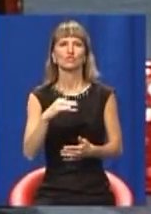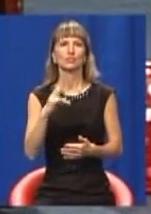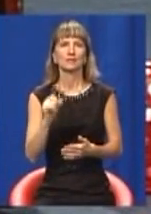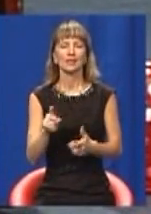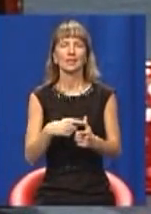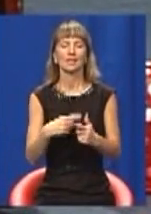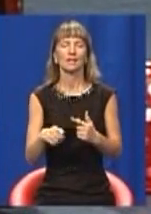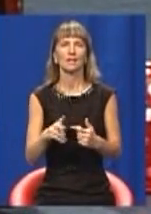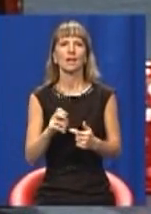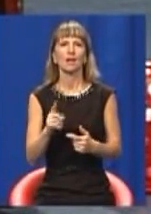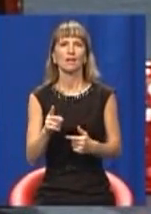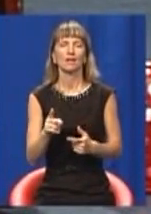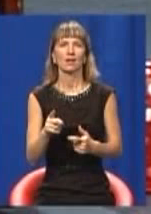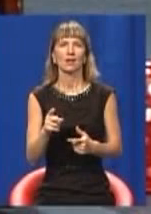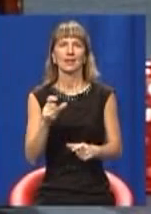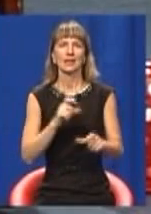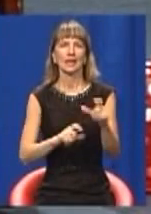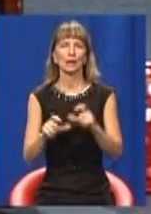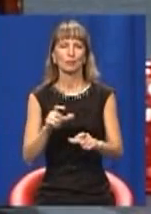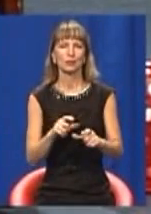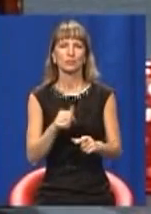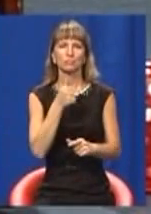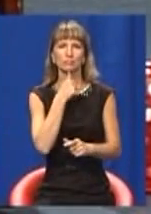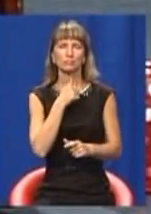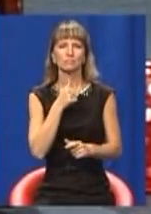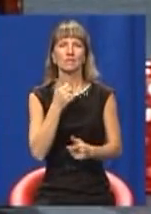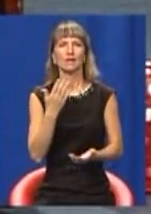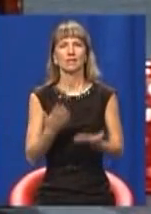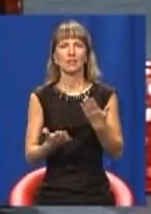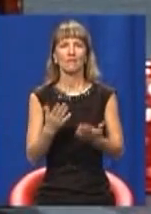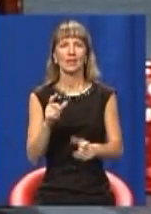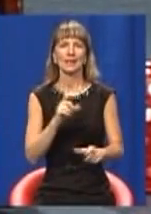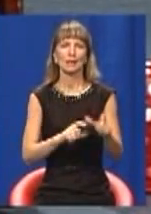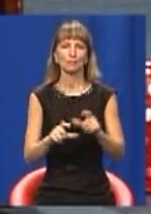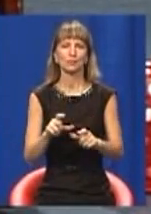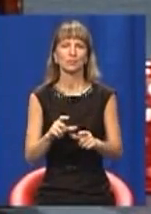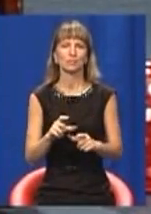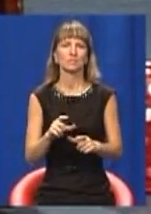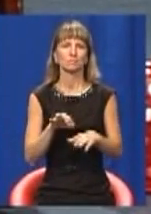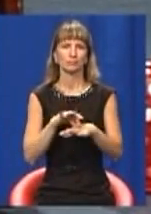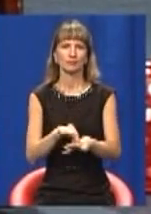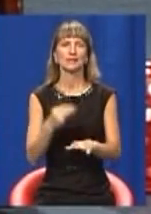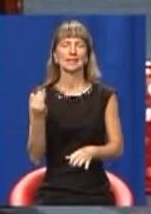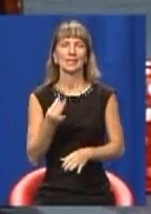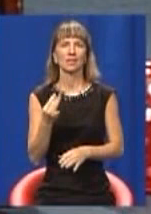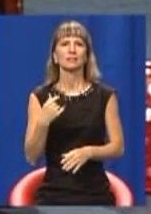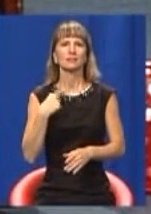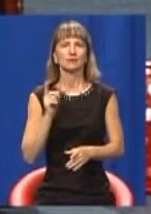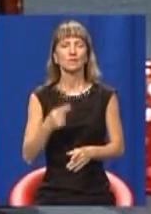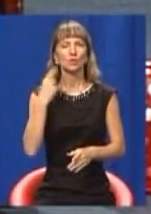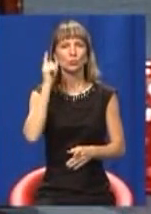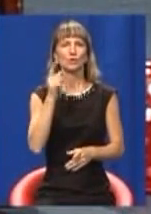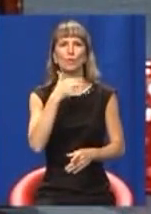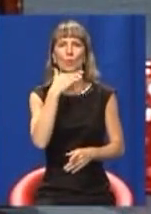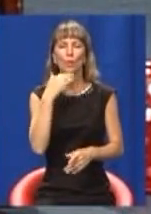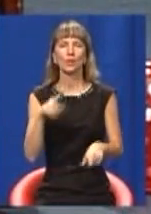як воно хімічно співпрацює, хімічна реакція починається? Наверно, реакція – це доволі інтересне зрелище. Да, да, насправді, я думаю, що дуже багато